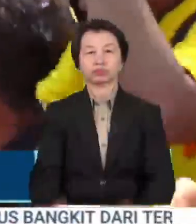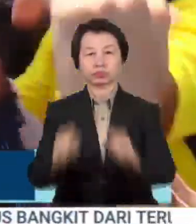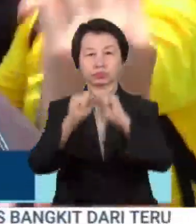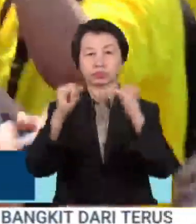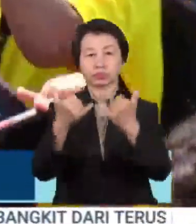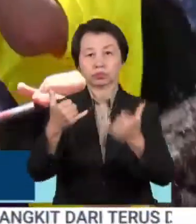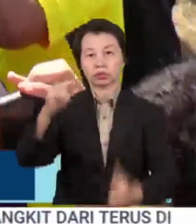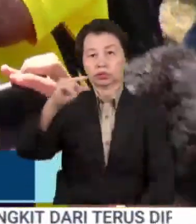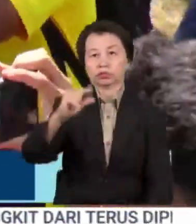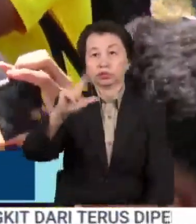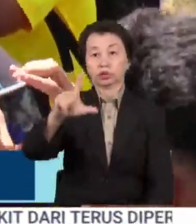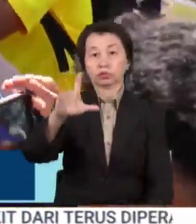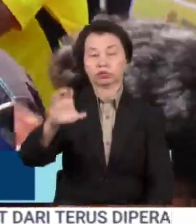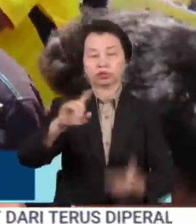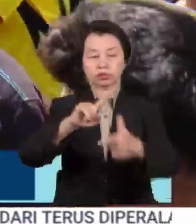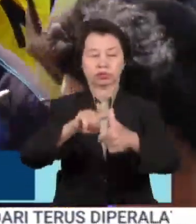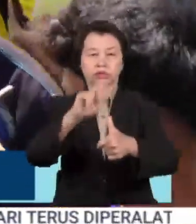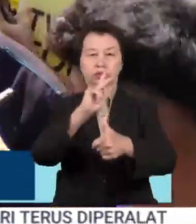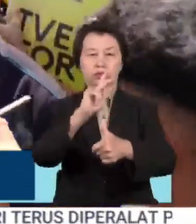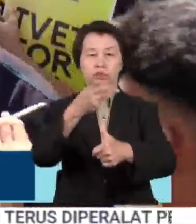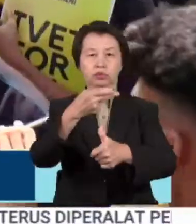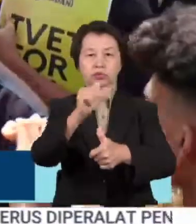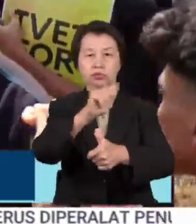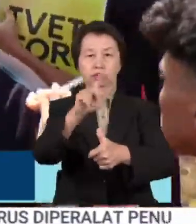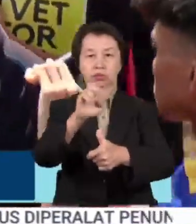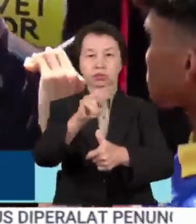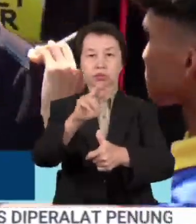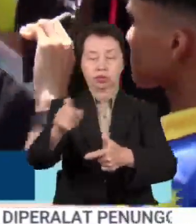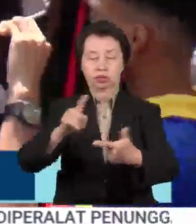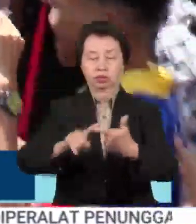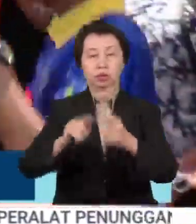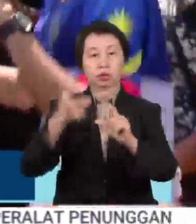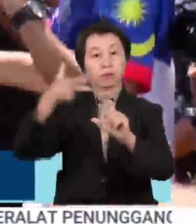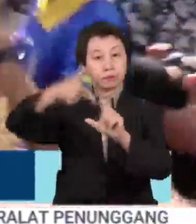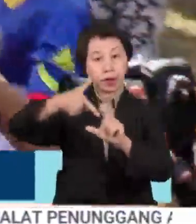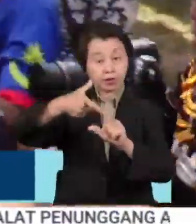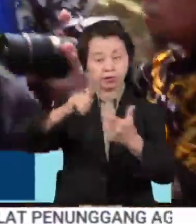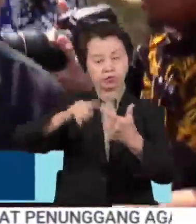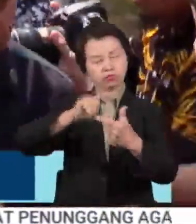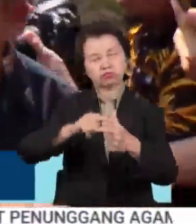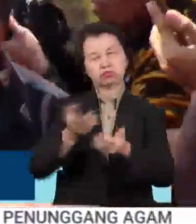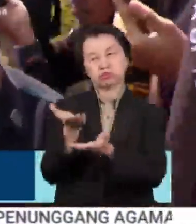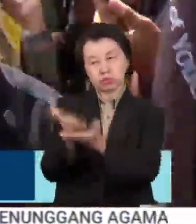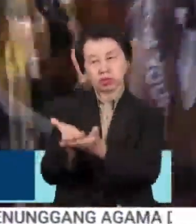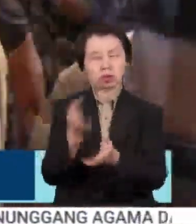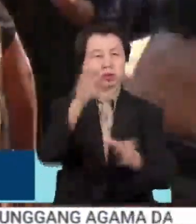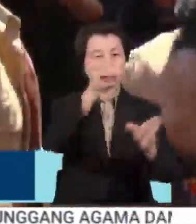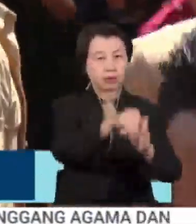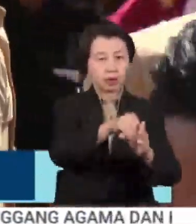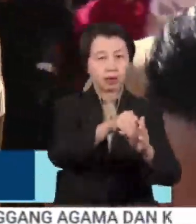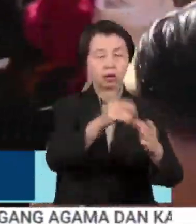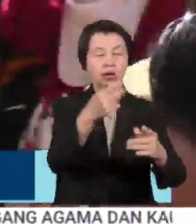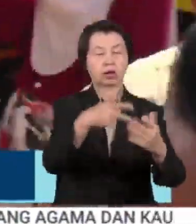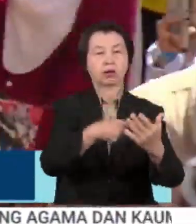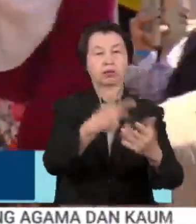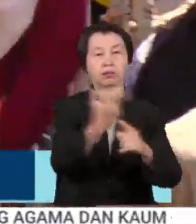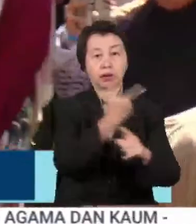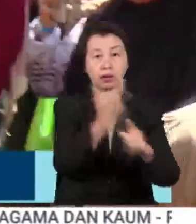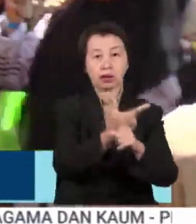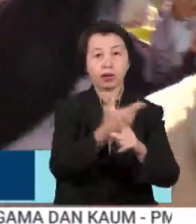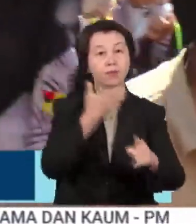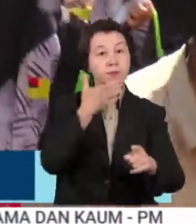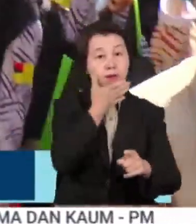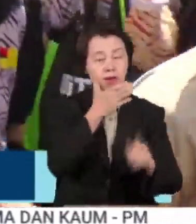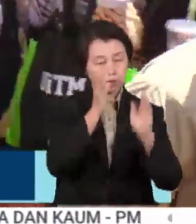Syarikat GLC seperti Khazanah Nasional Berhad dan Petronas dicadangkan mengambil bahagian dalam program latihan belia yang